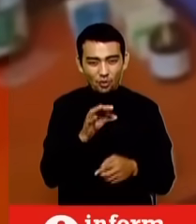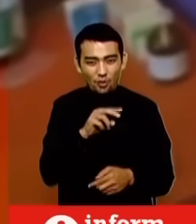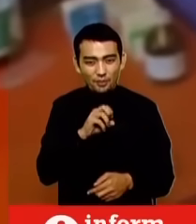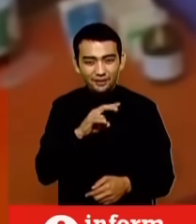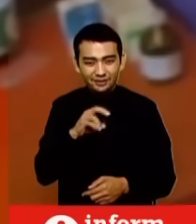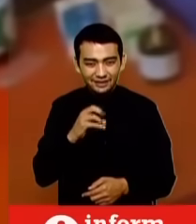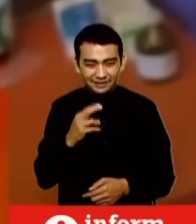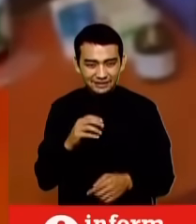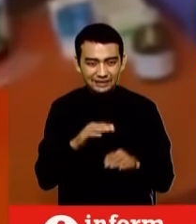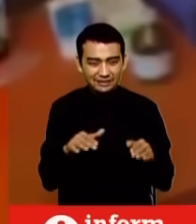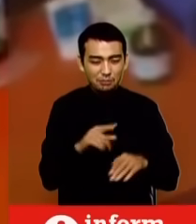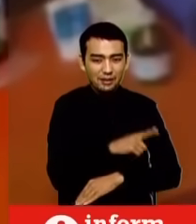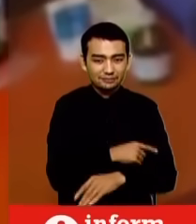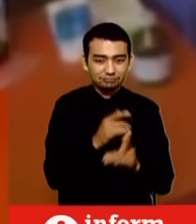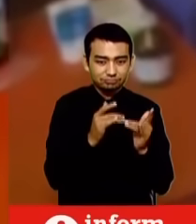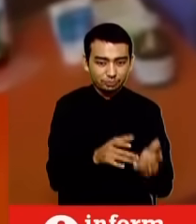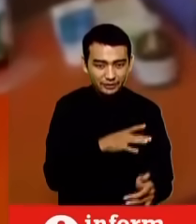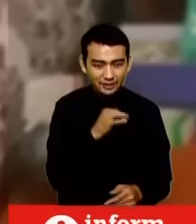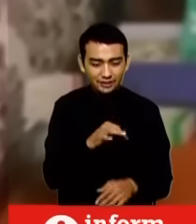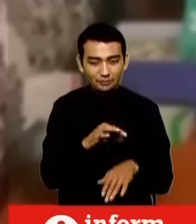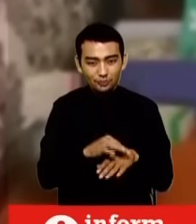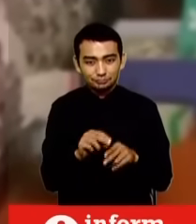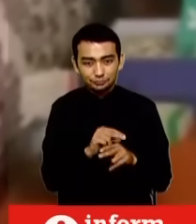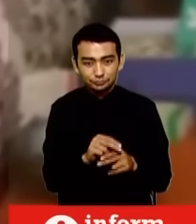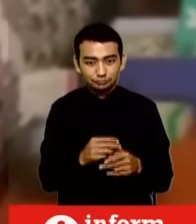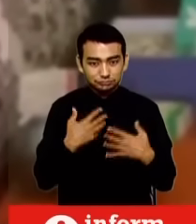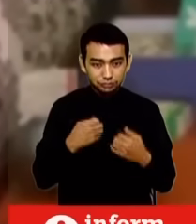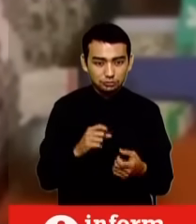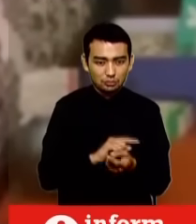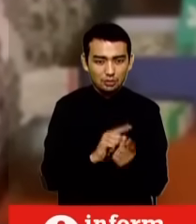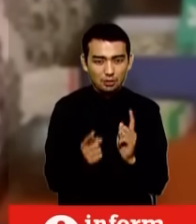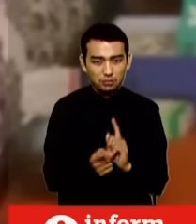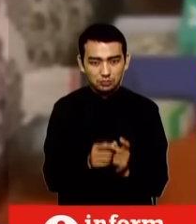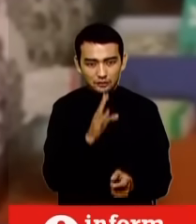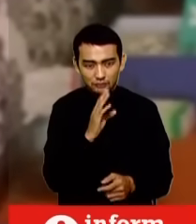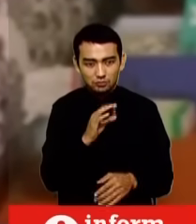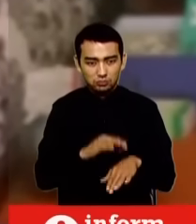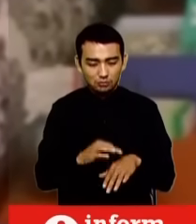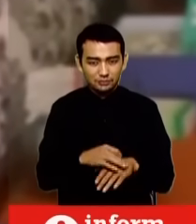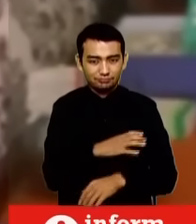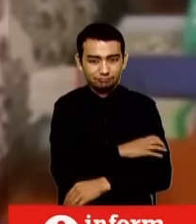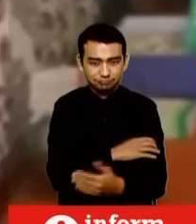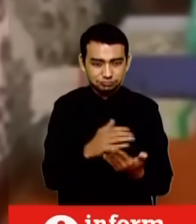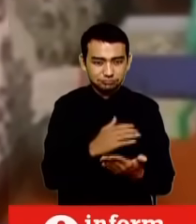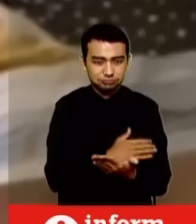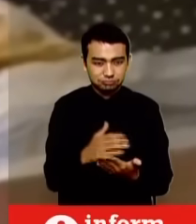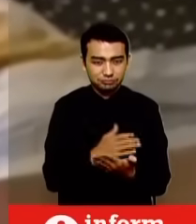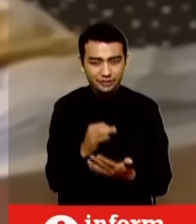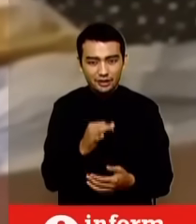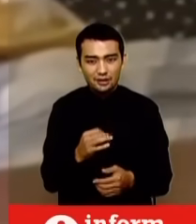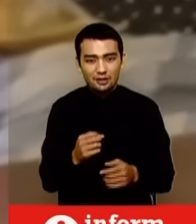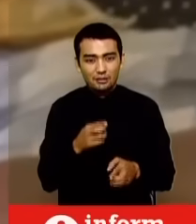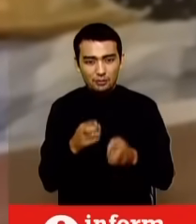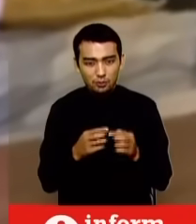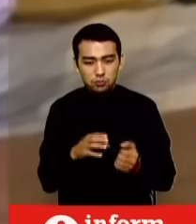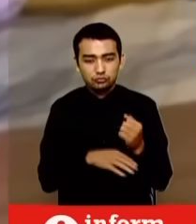балалар ауруханасына түсіпті. Бірақ аурудан айығып шығудың орнына керісінше қызуы қайта-қайта көтеріліп, бір отадан соң тағы бір ота